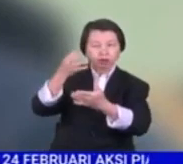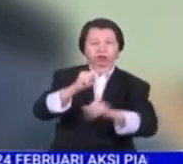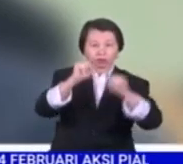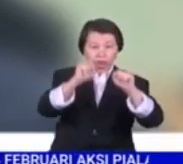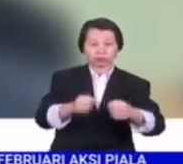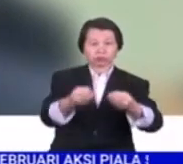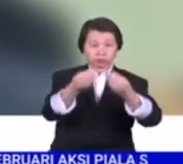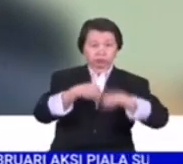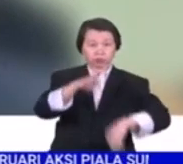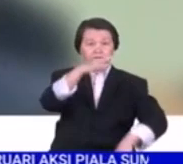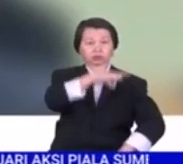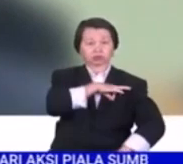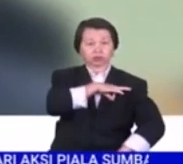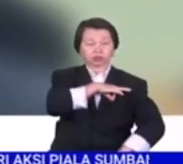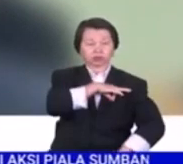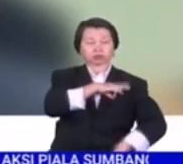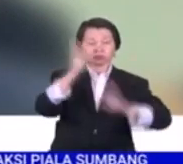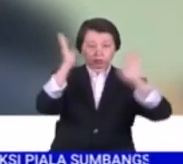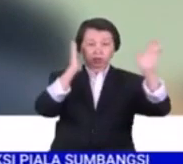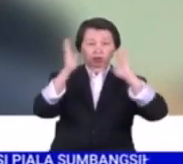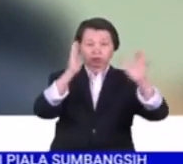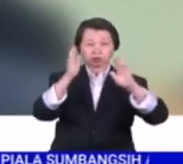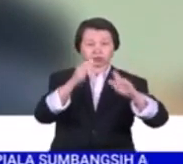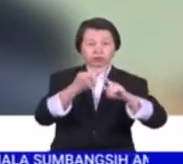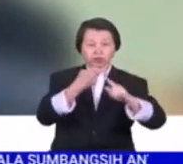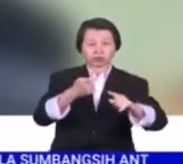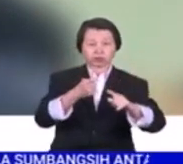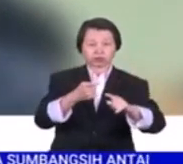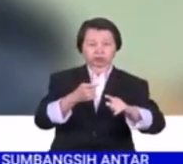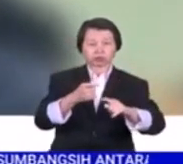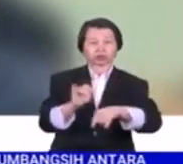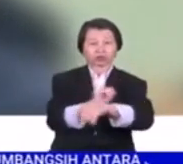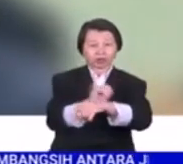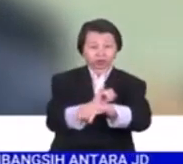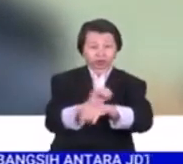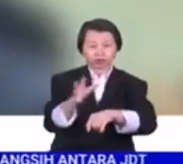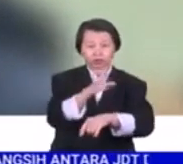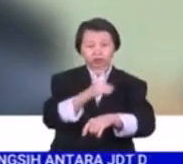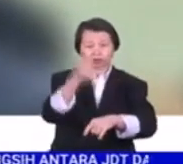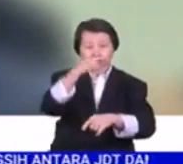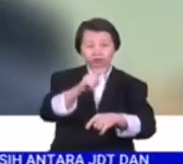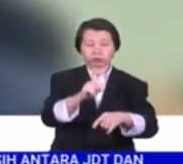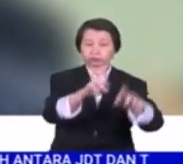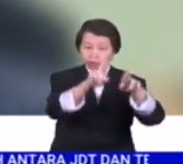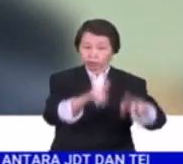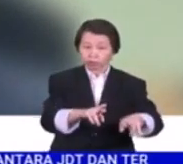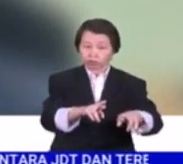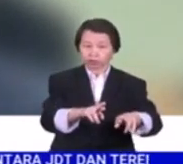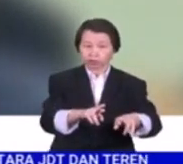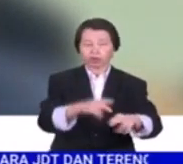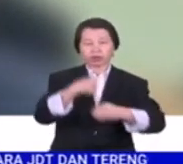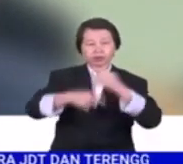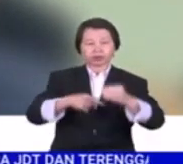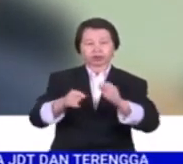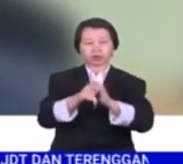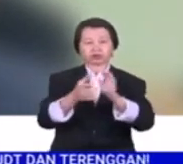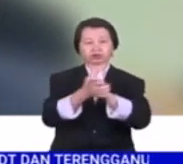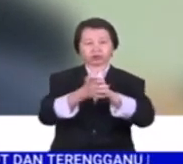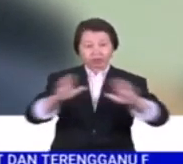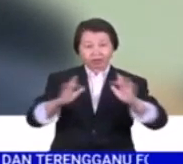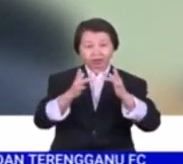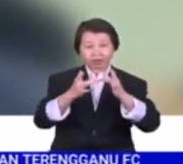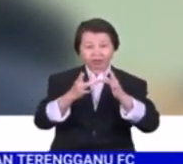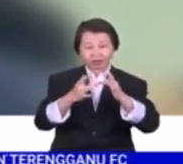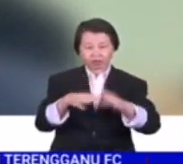manfaat kepada negara kita ini, bukan hanya dari sudut pemain industri, bahkan kepada pengguna. Dari aspek keselamatan cyber, dari sudut